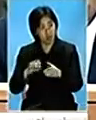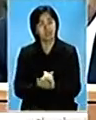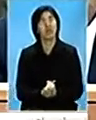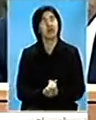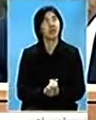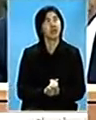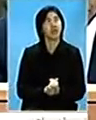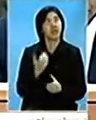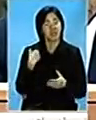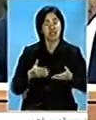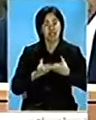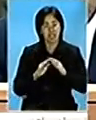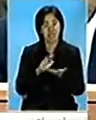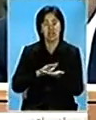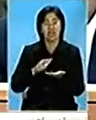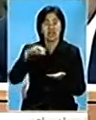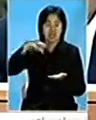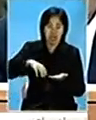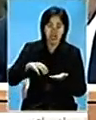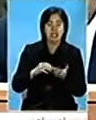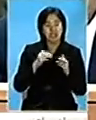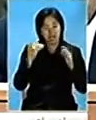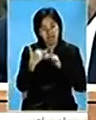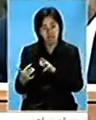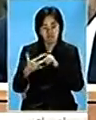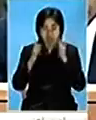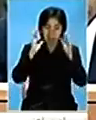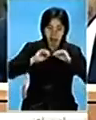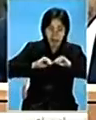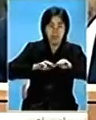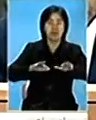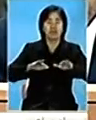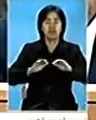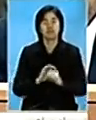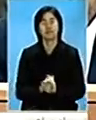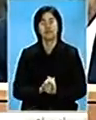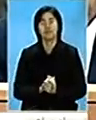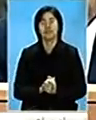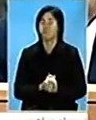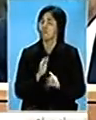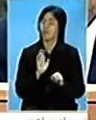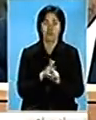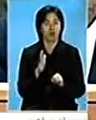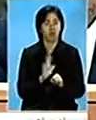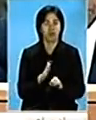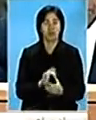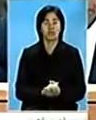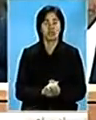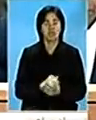จะจัดตั้งสถานีสื่อสารทางความคิดสถานีใดสถานีหนึ่งแต่เรื่องนี้จะต้องเป็น